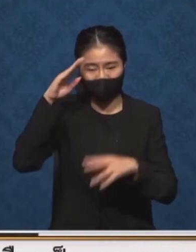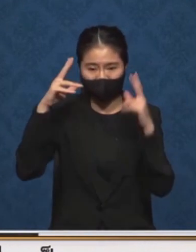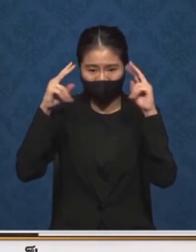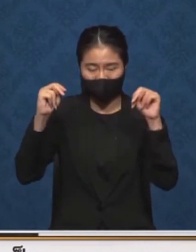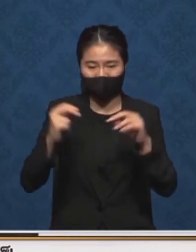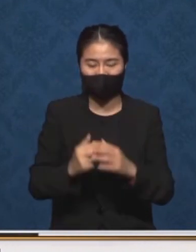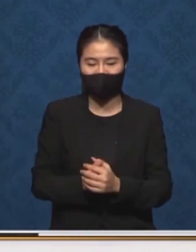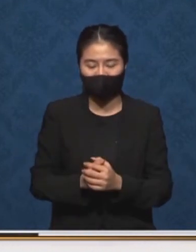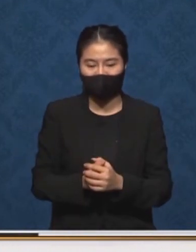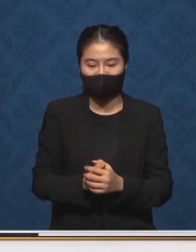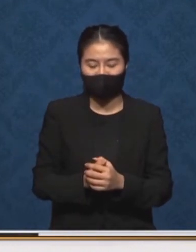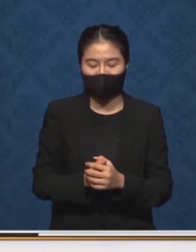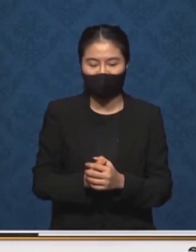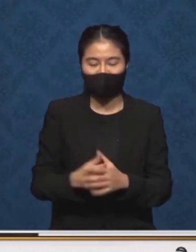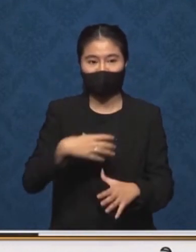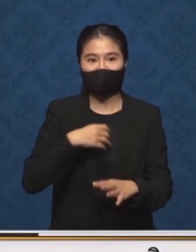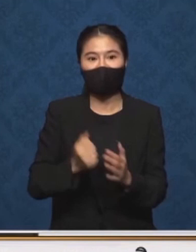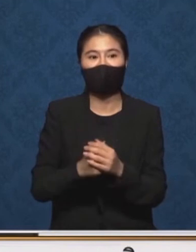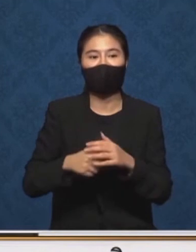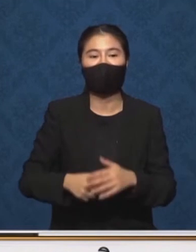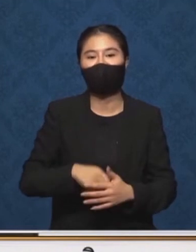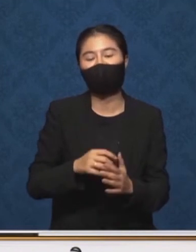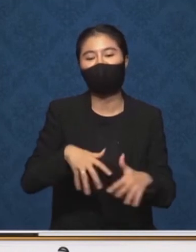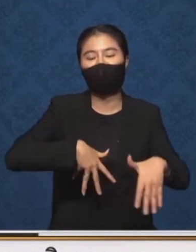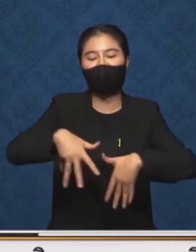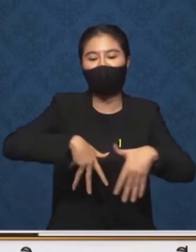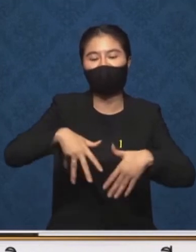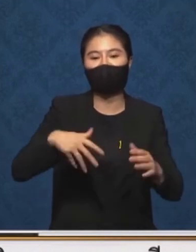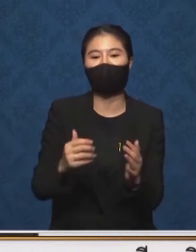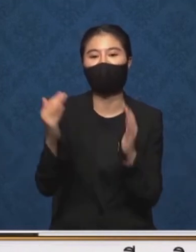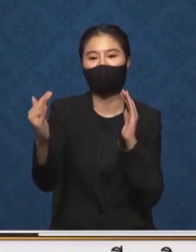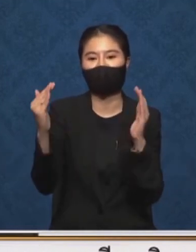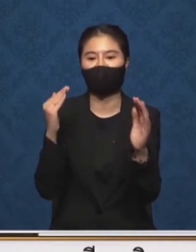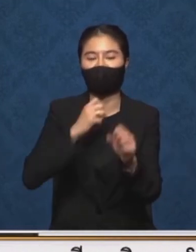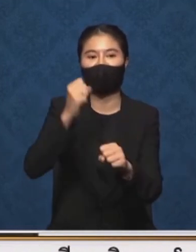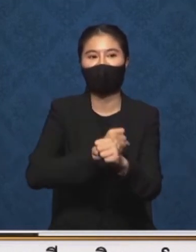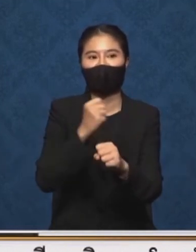คุณกำลงบอกวาจะเปรียนผ่านไปปชาธิประไใช่ไหมคุณมาฝึกรับฟังใช่ไหม